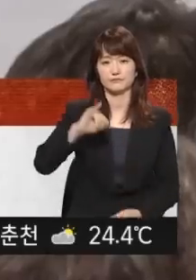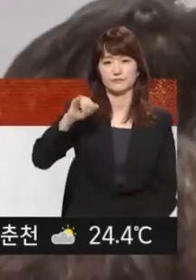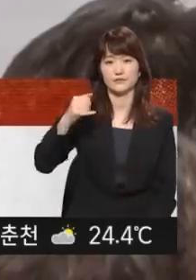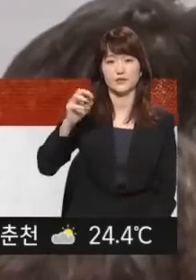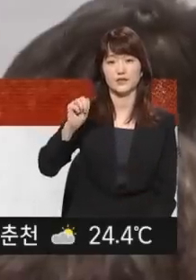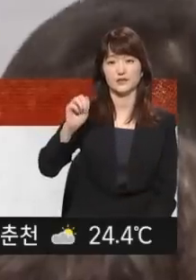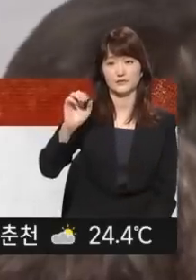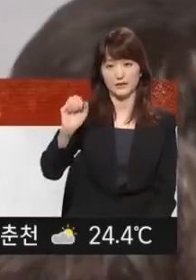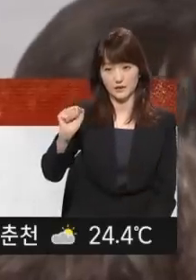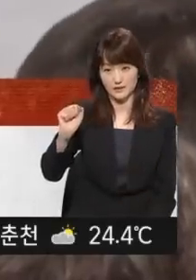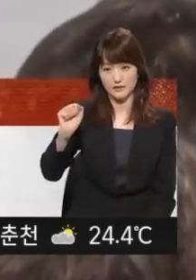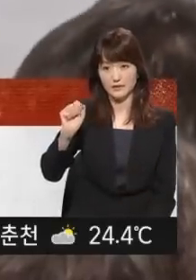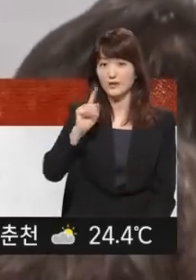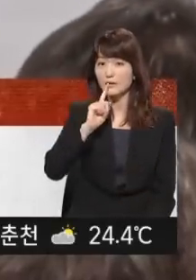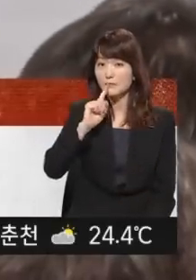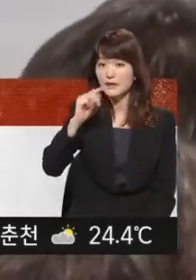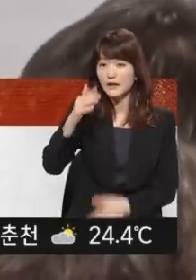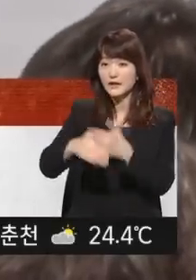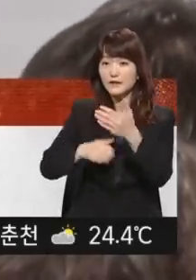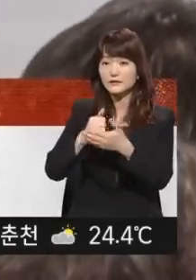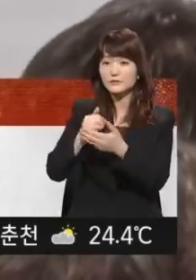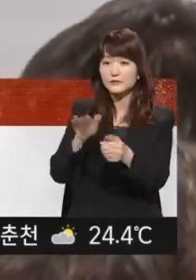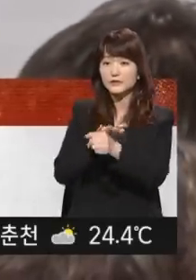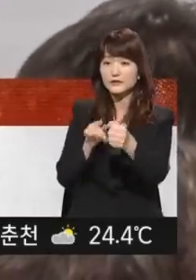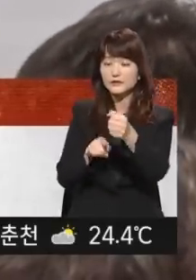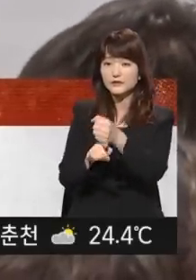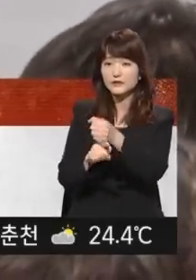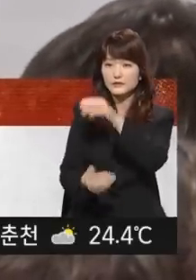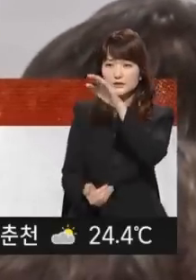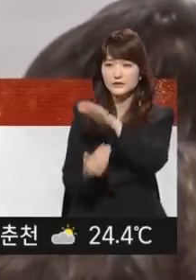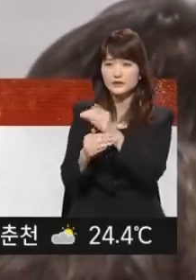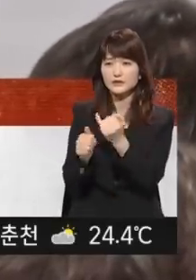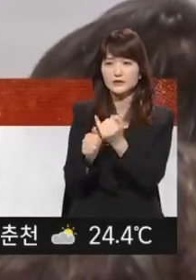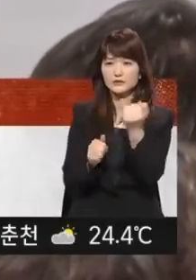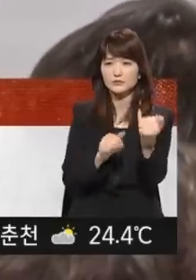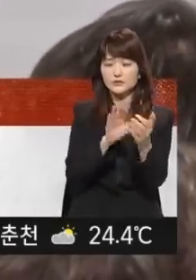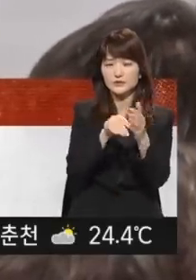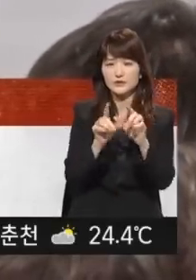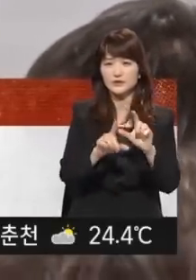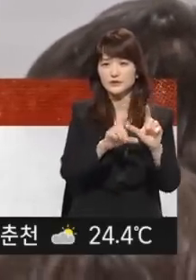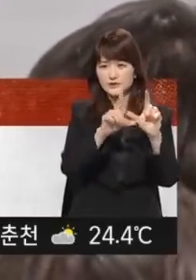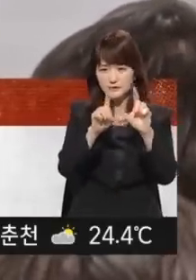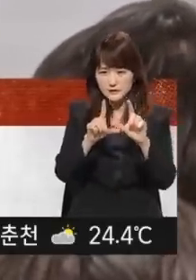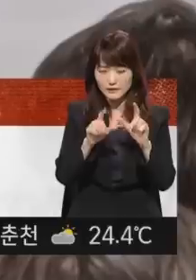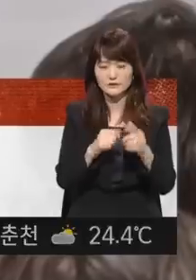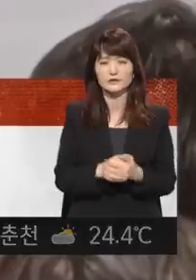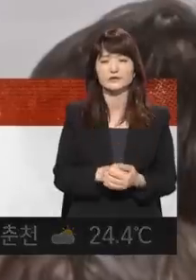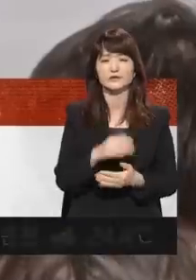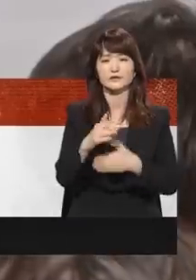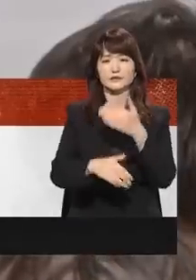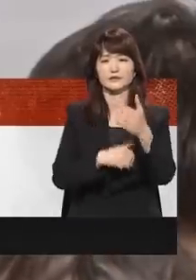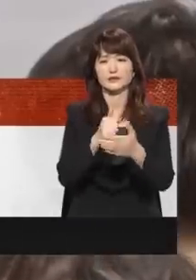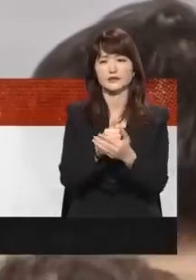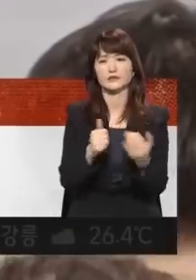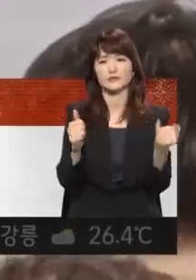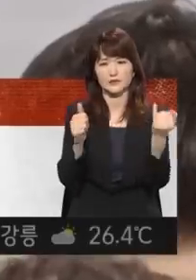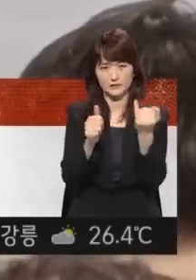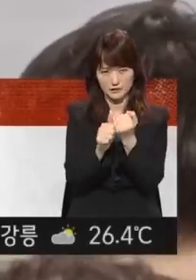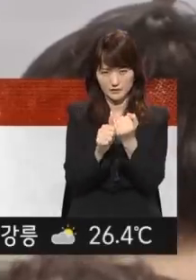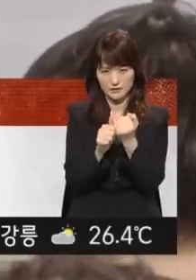죄의 말하는 하나님 사랑의 뜻을 이루는 신부 시대에서 사는 그래서 하나님과 결혼한 셈입니다